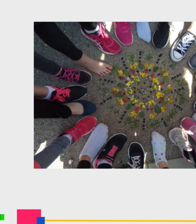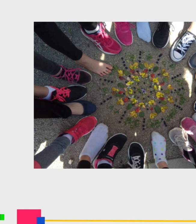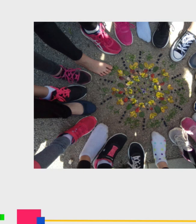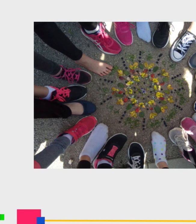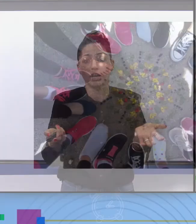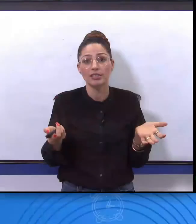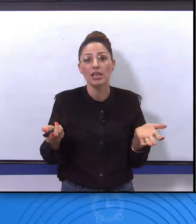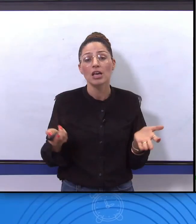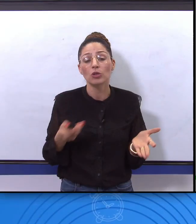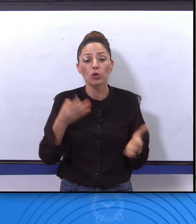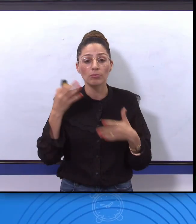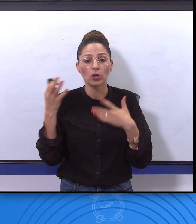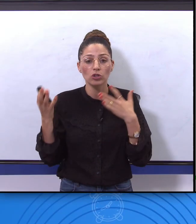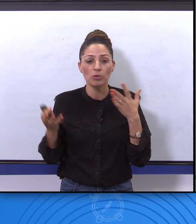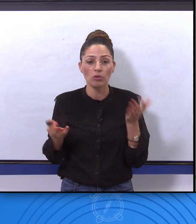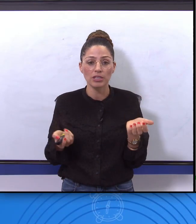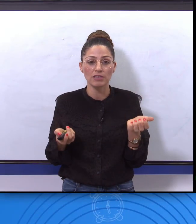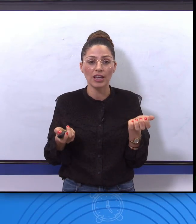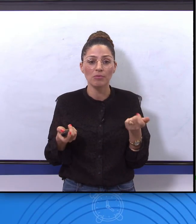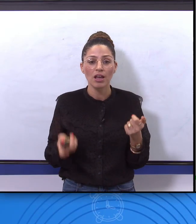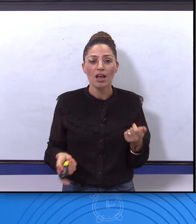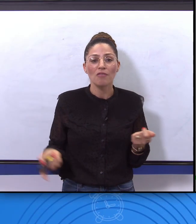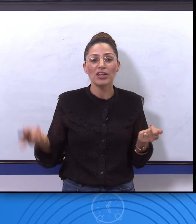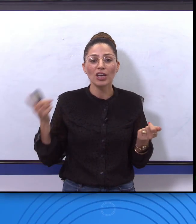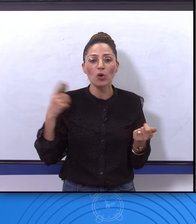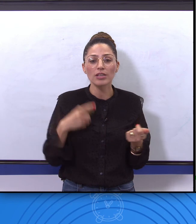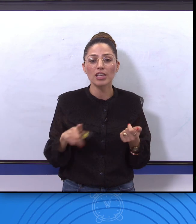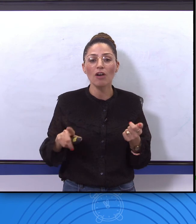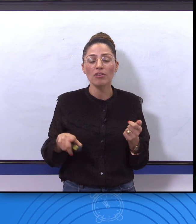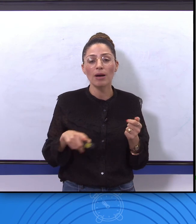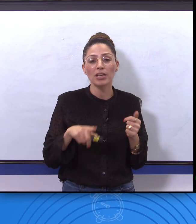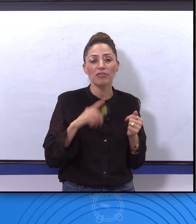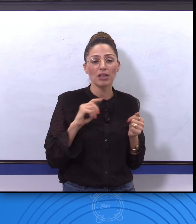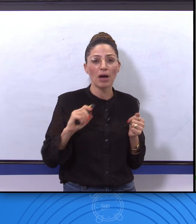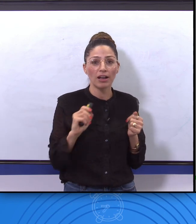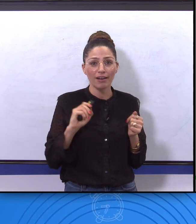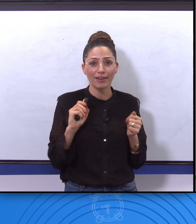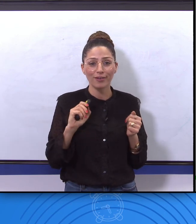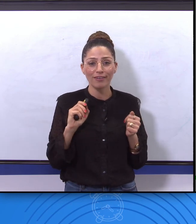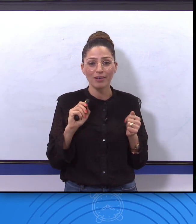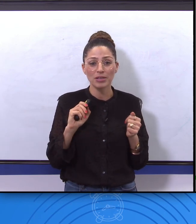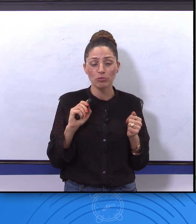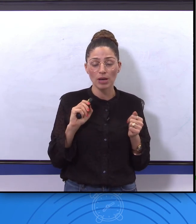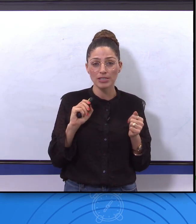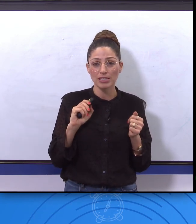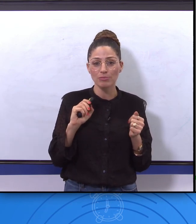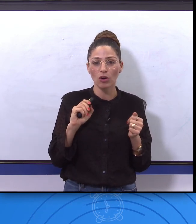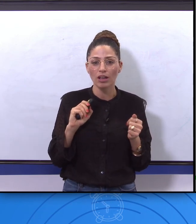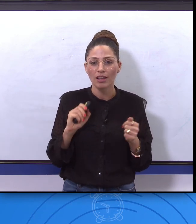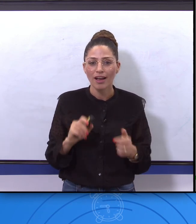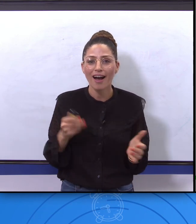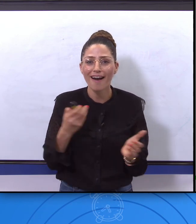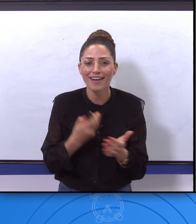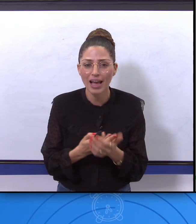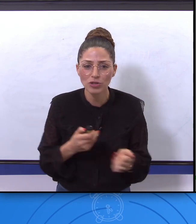והוא נמצא בכל הארץ. תוכלו גם לראות אותו בכל מיני צבעים. ותראו איזה יופי מה מקיף את המעגל הגדול, בתמונה בצד